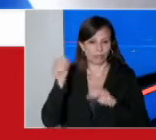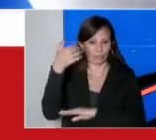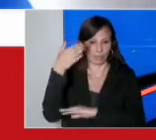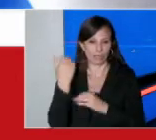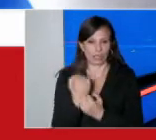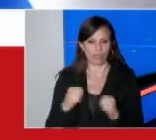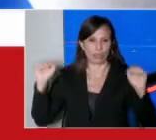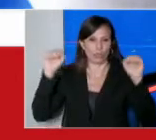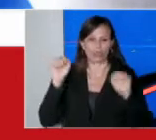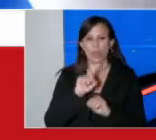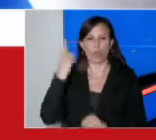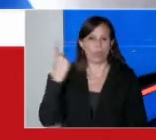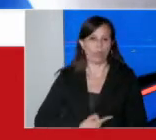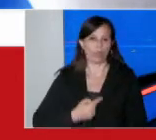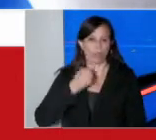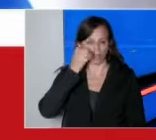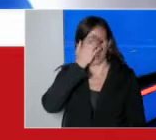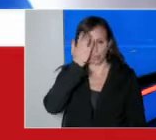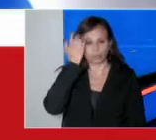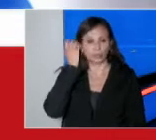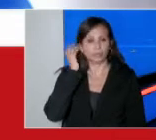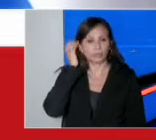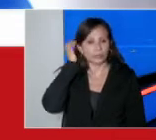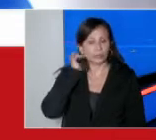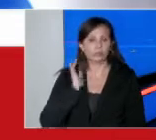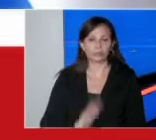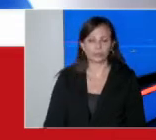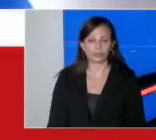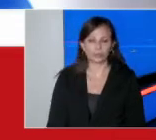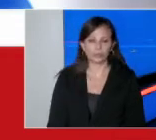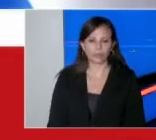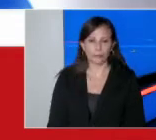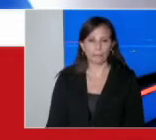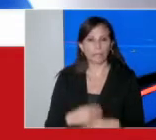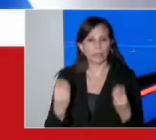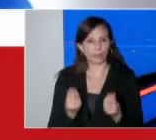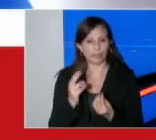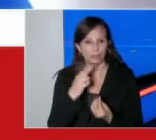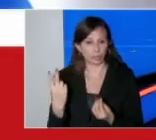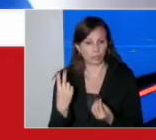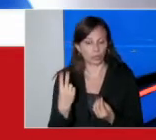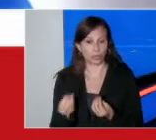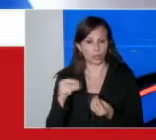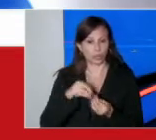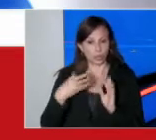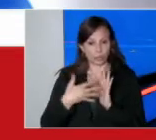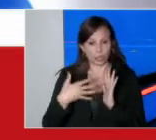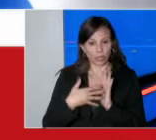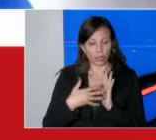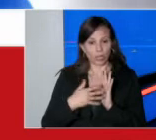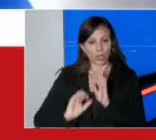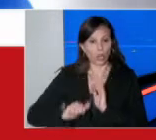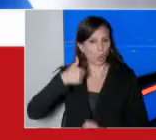הוראה חד צדדית ומטילים עולה, אז זה עובר חקיקה. דבר שני, יש לנו עוד בקרחת שקוראים לה ראש